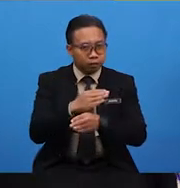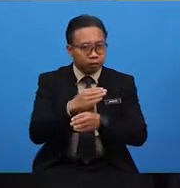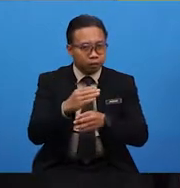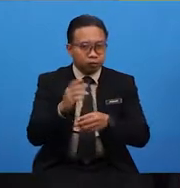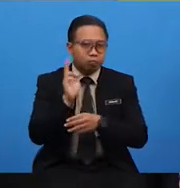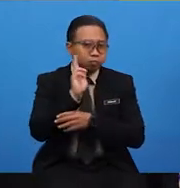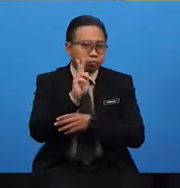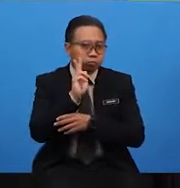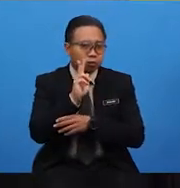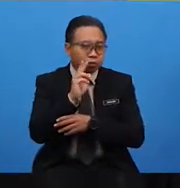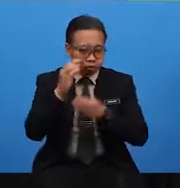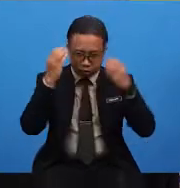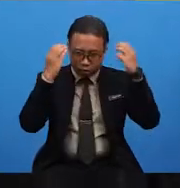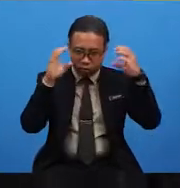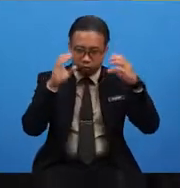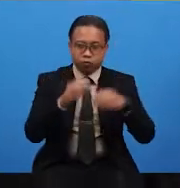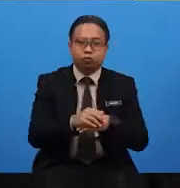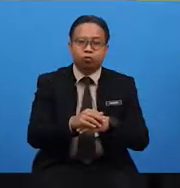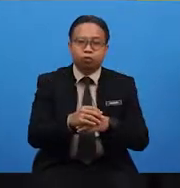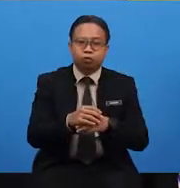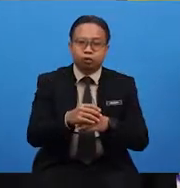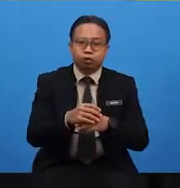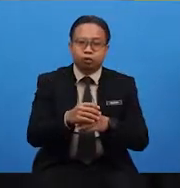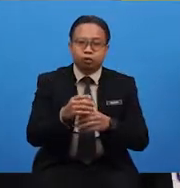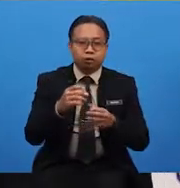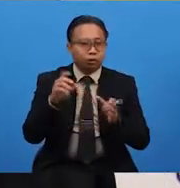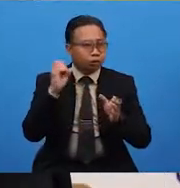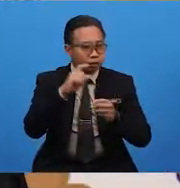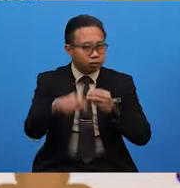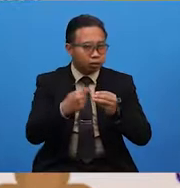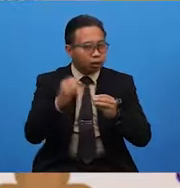cita-cita dengan lebih lanjut tentang inspirasi ini keju